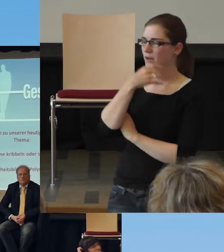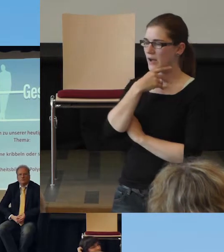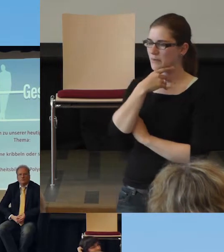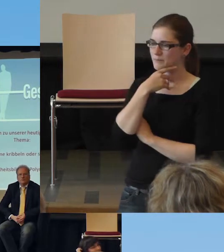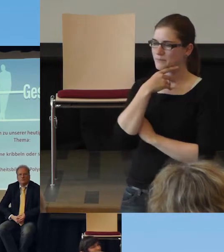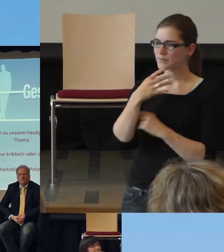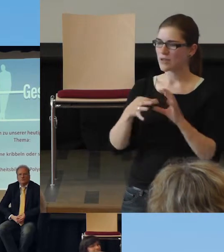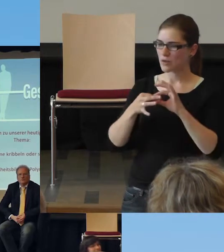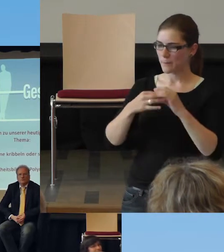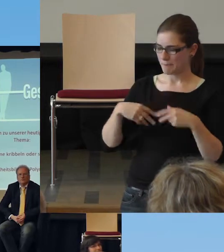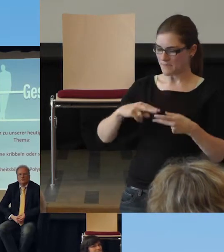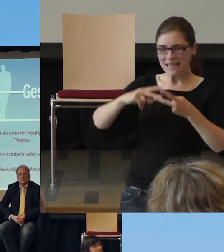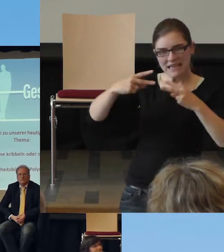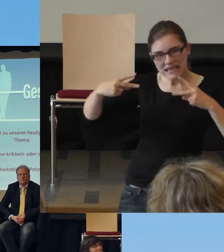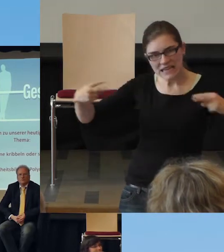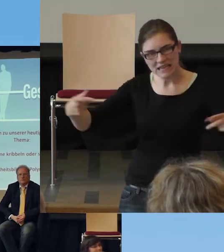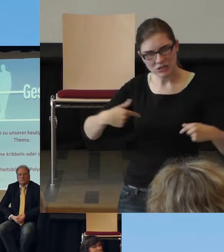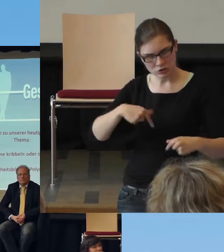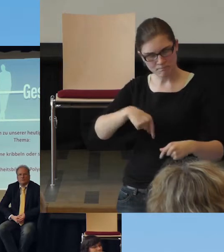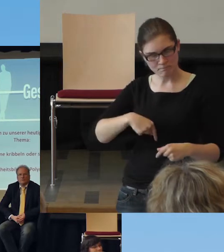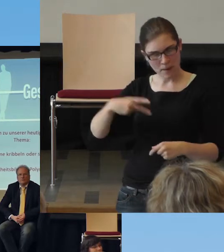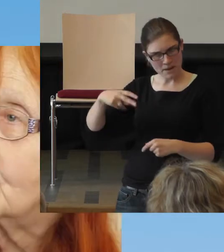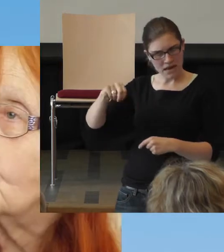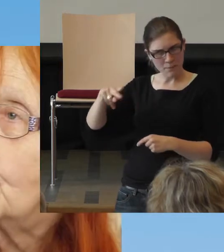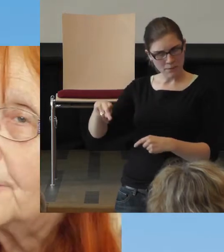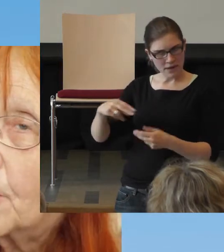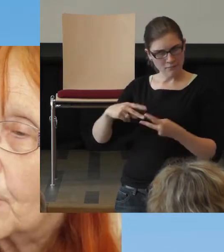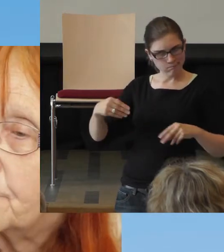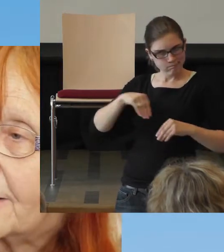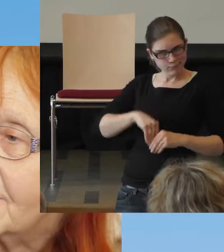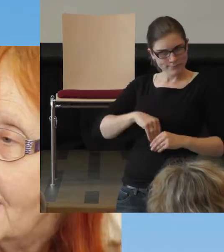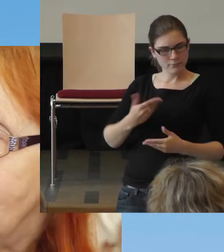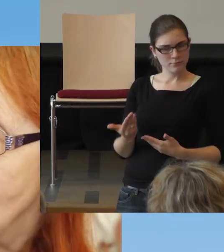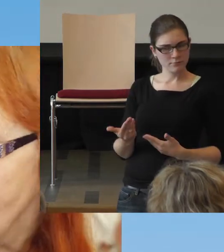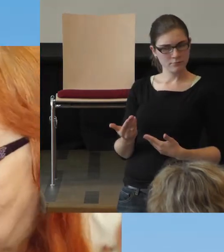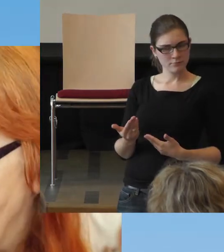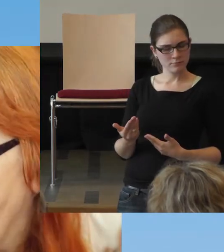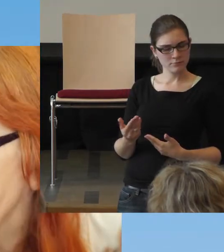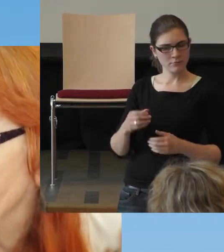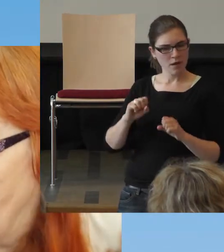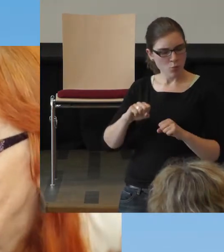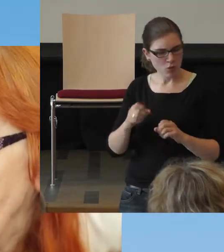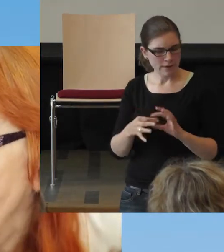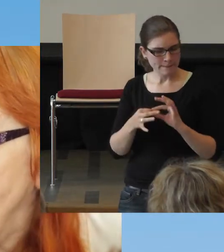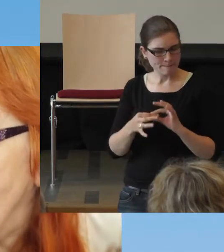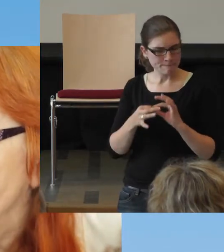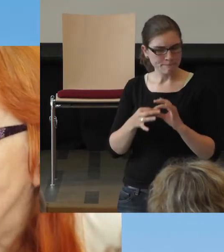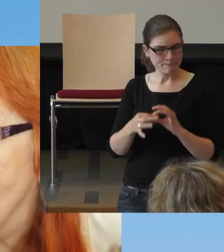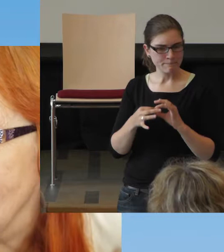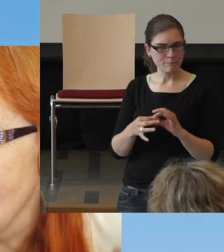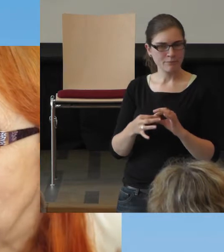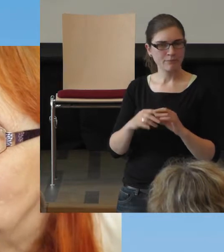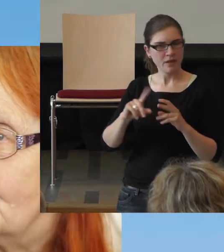genetischen Veranlagung gibt es da eine Aussage darüber ob das dann im Zusammenhang mit dem